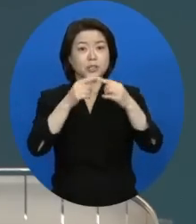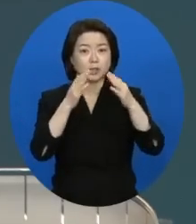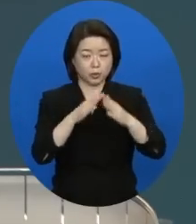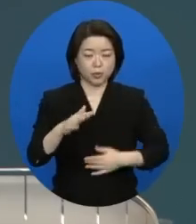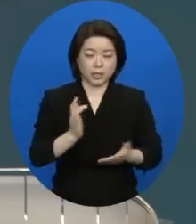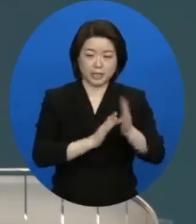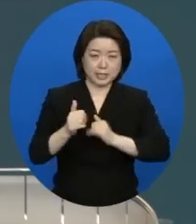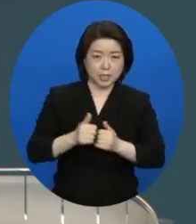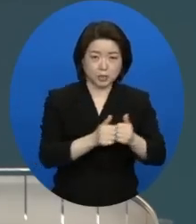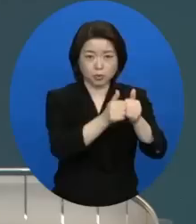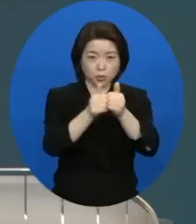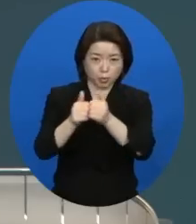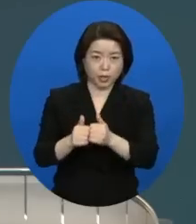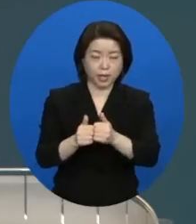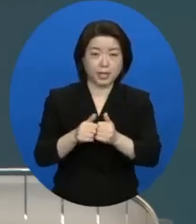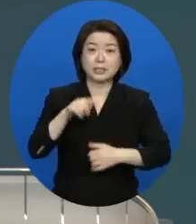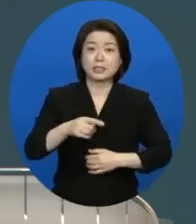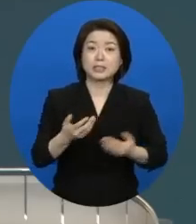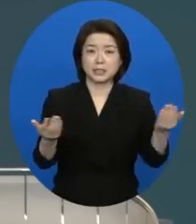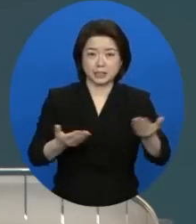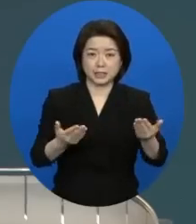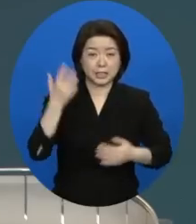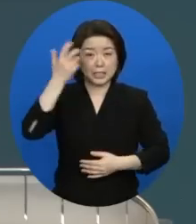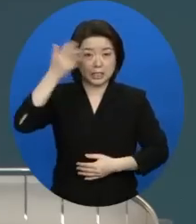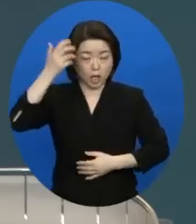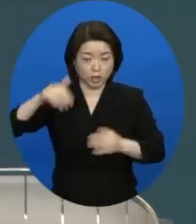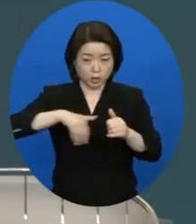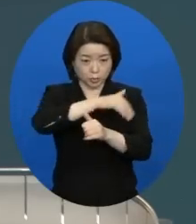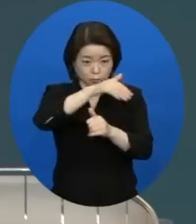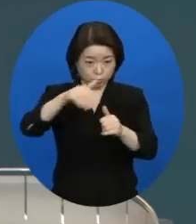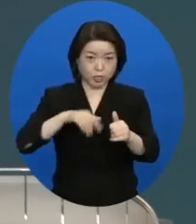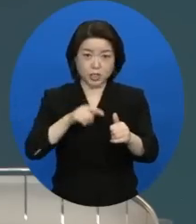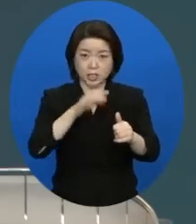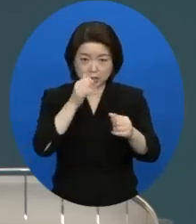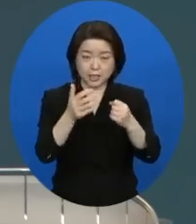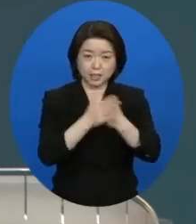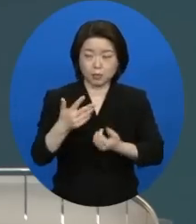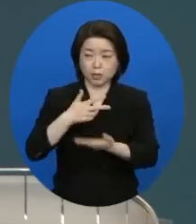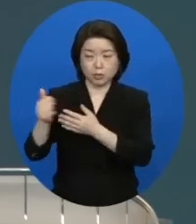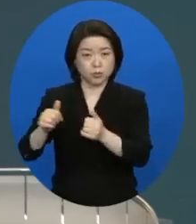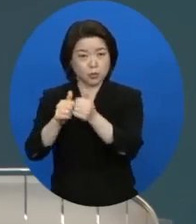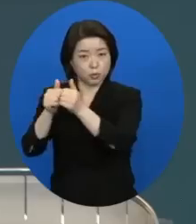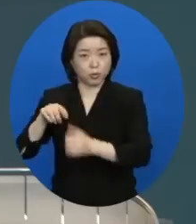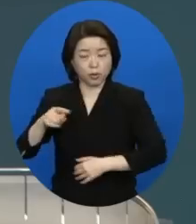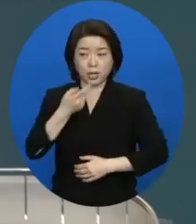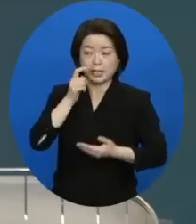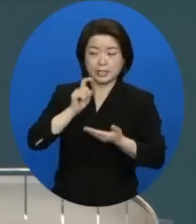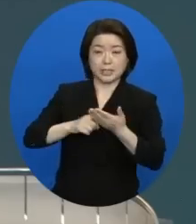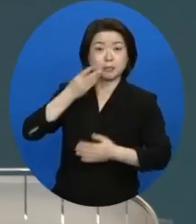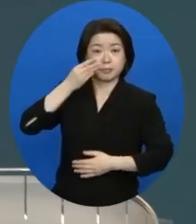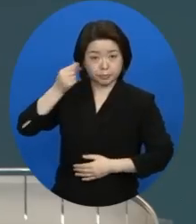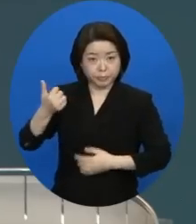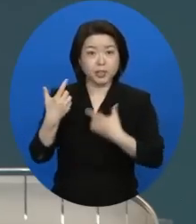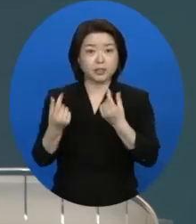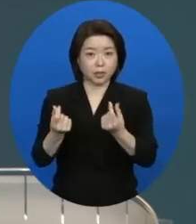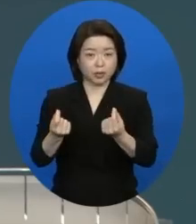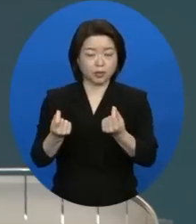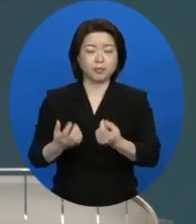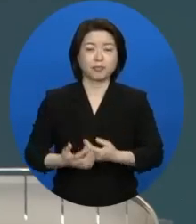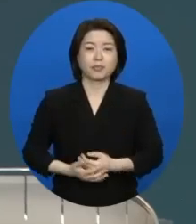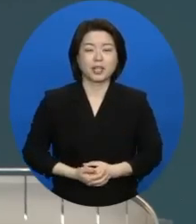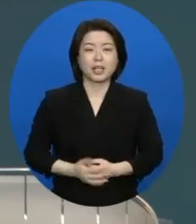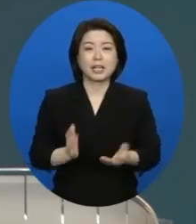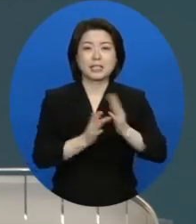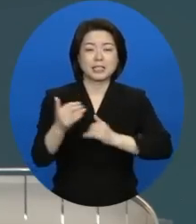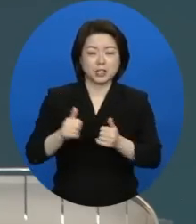예수 동행하는 그런 영적인 분위기니까 주님과 동행하는 일이 쉬워지듯이